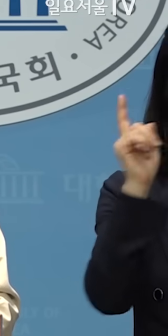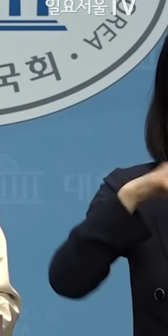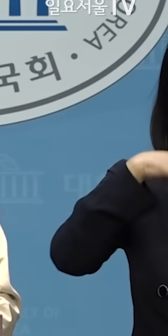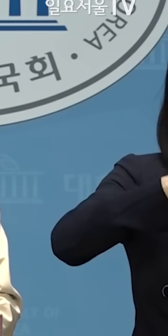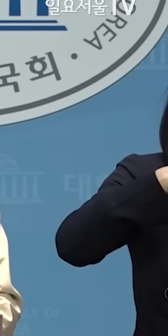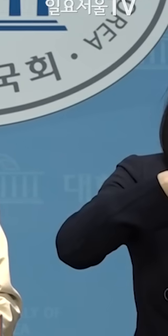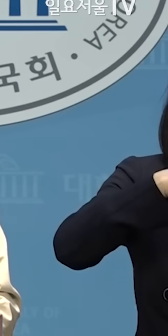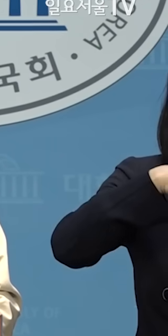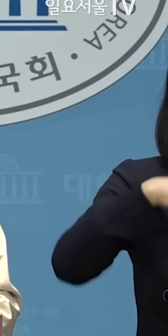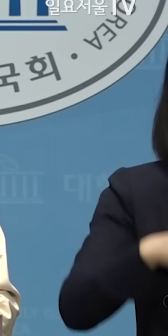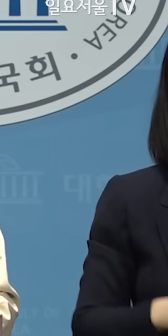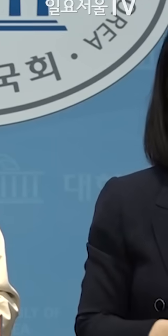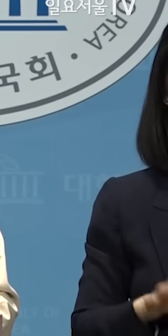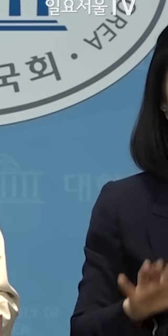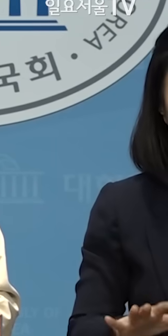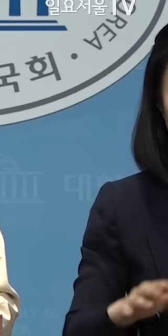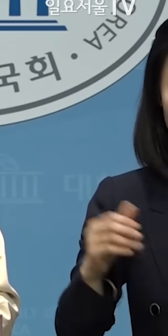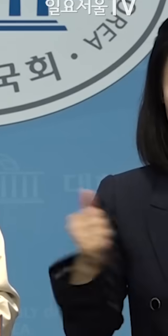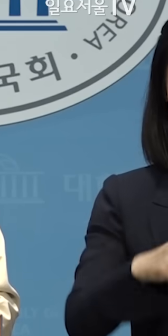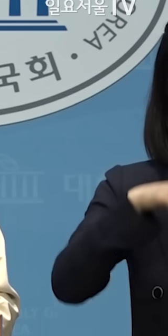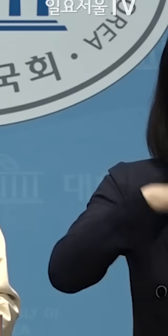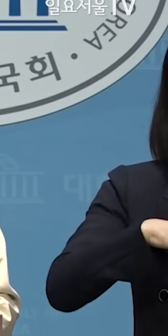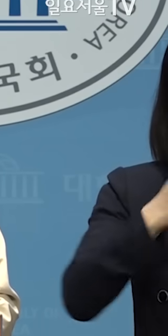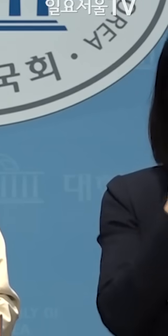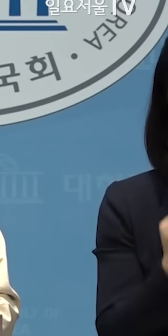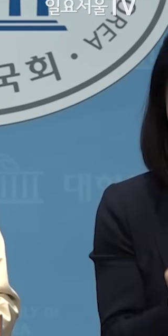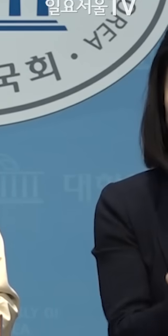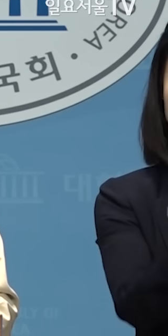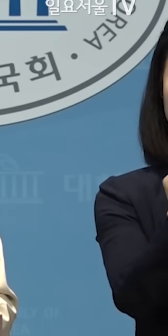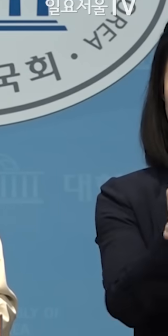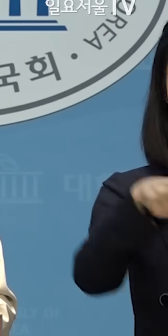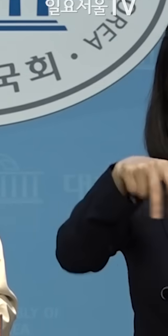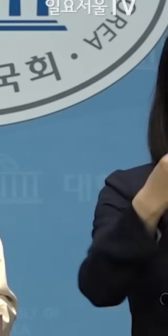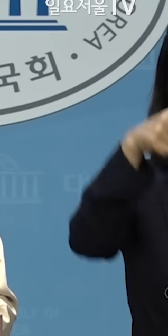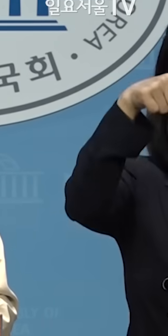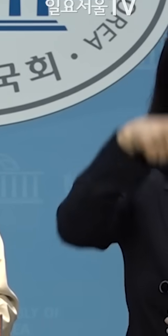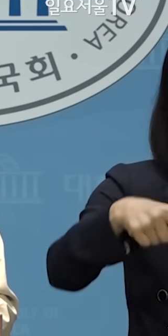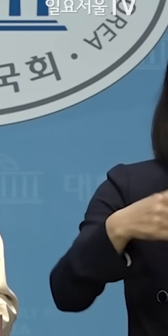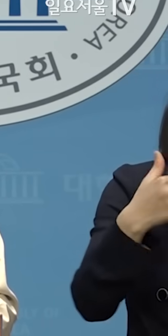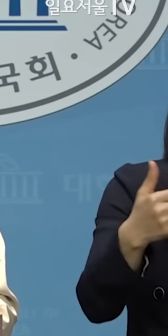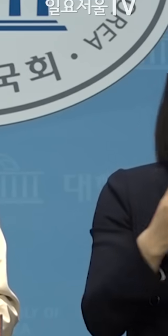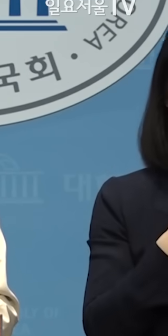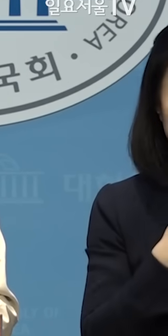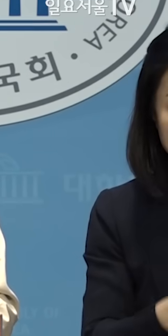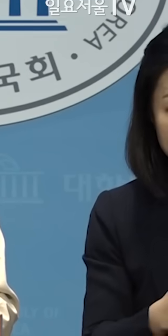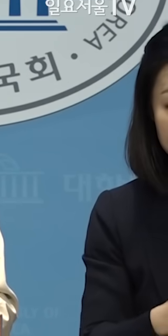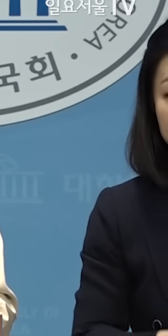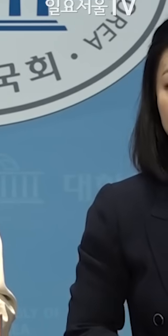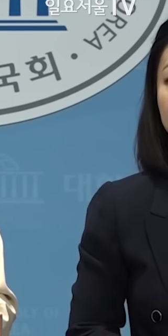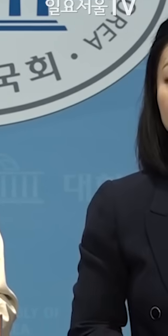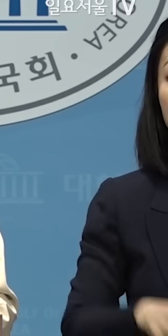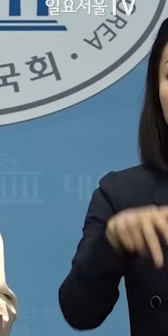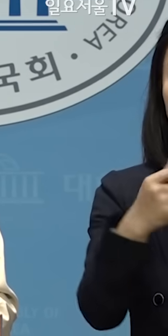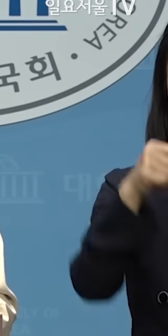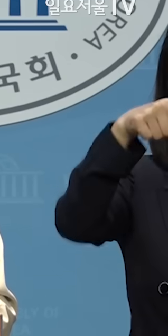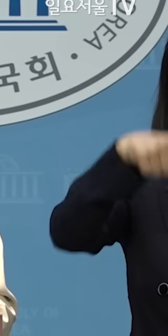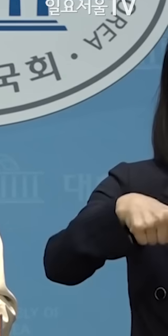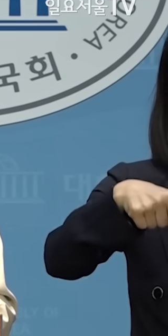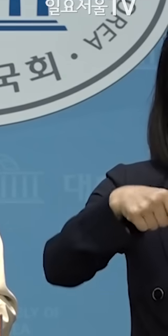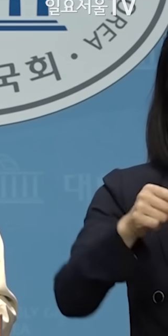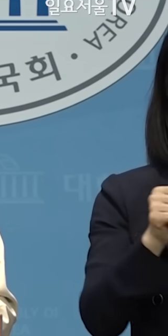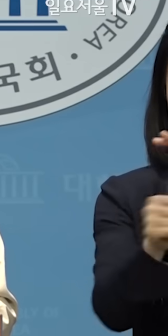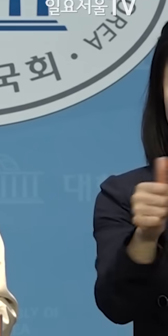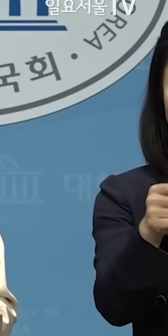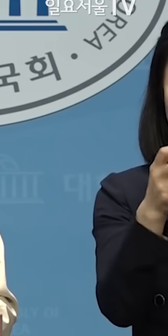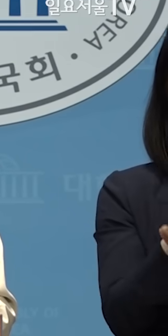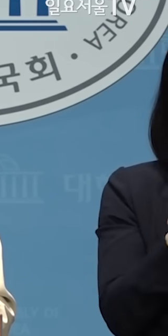퍼스에서 오늘은 국회에서 촛불을 들고 조국 대표를 저지하고자 합니다 조국 대표는 법을